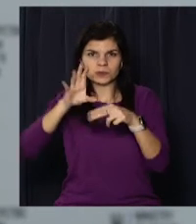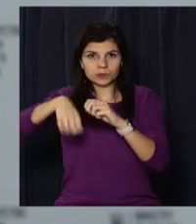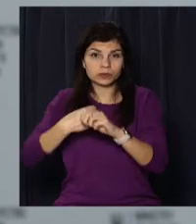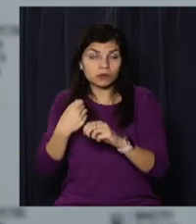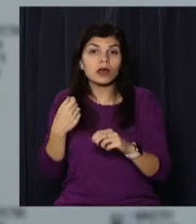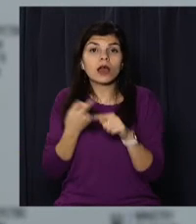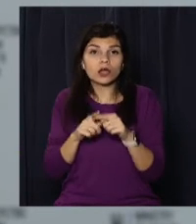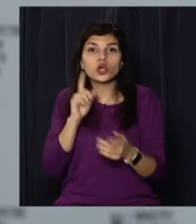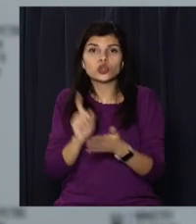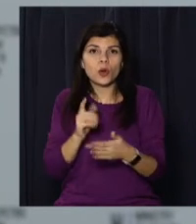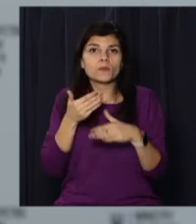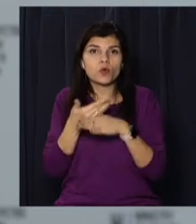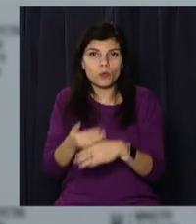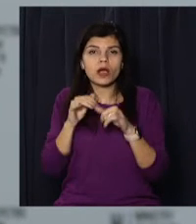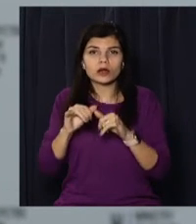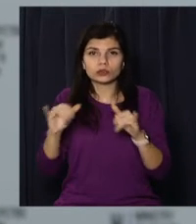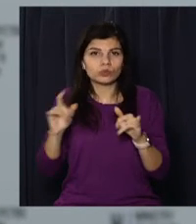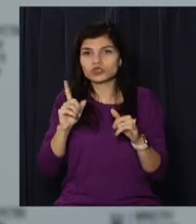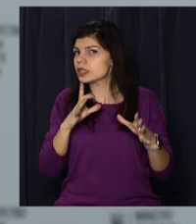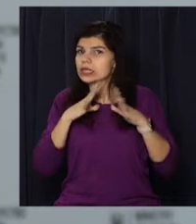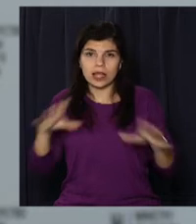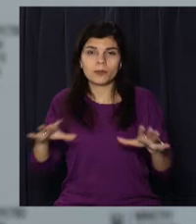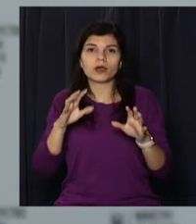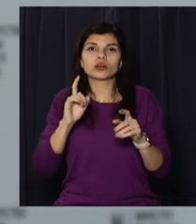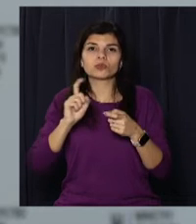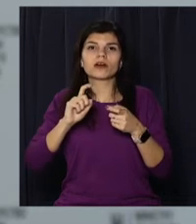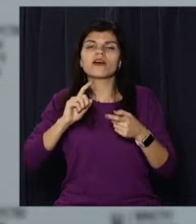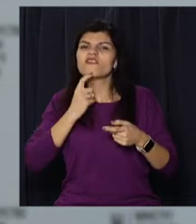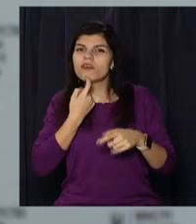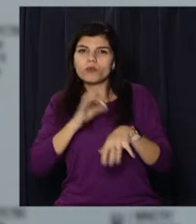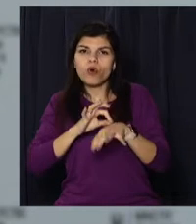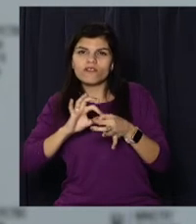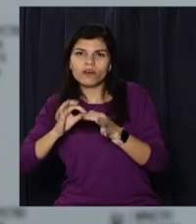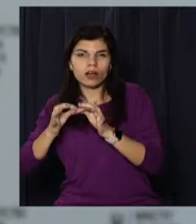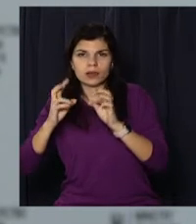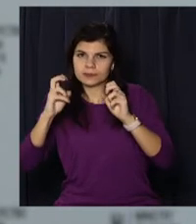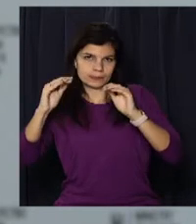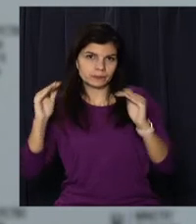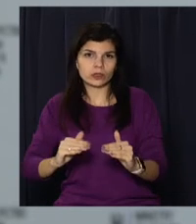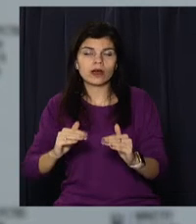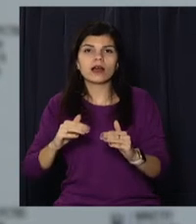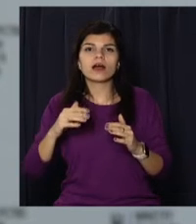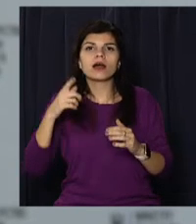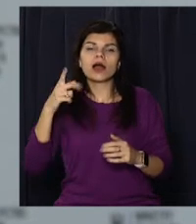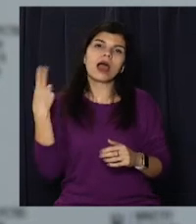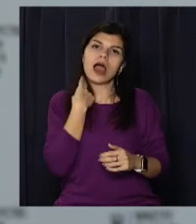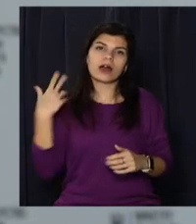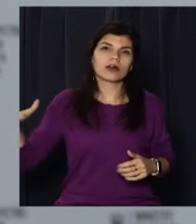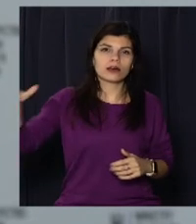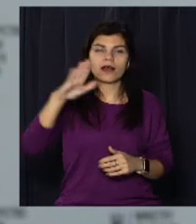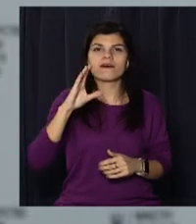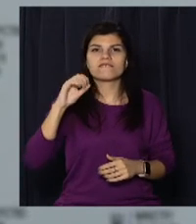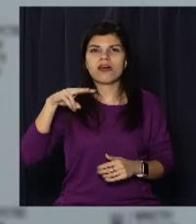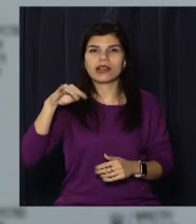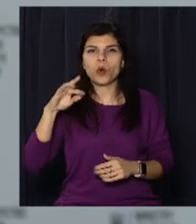Це має запобігти розмноженню вірусу та знизити ризик важкого перебігу хвороби. Велика Британія вже зареєструвала цей